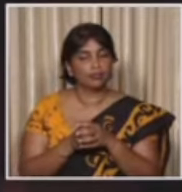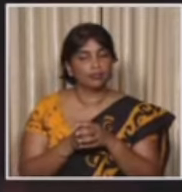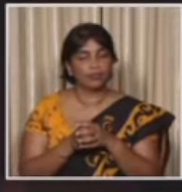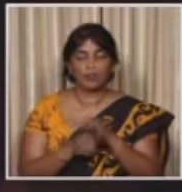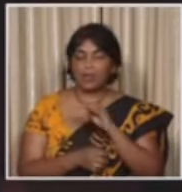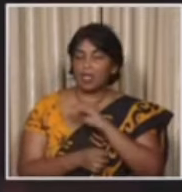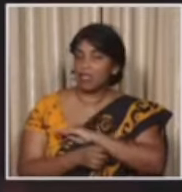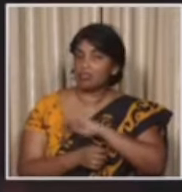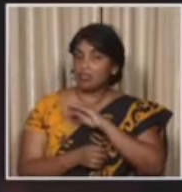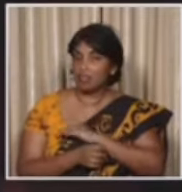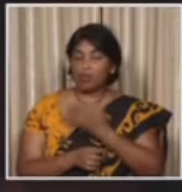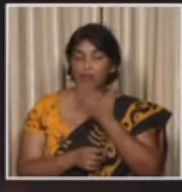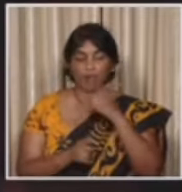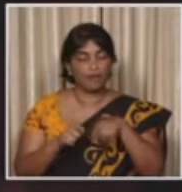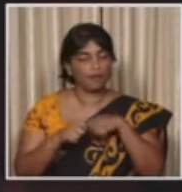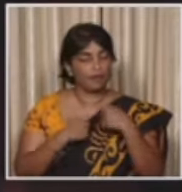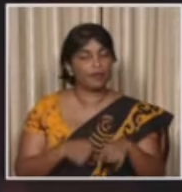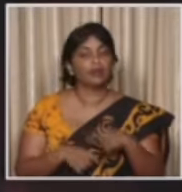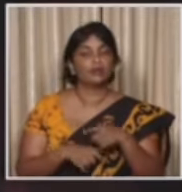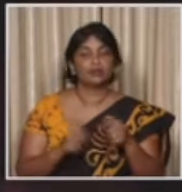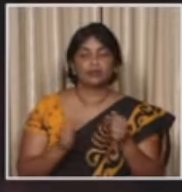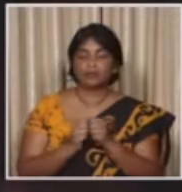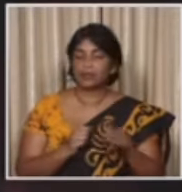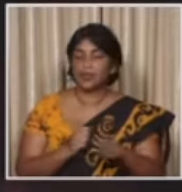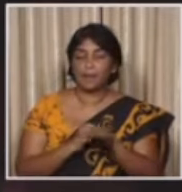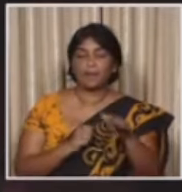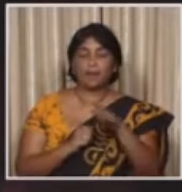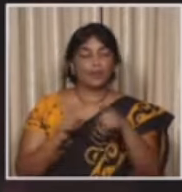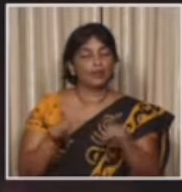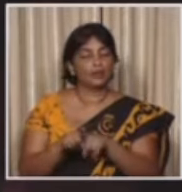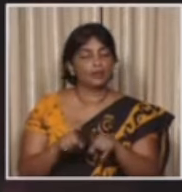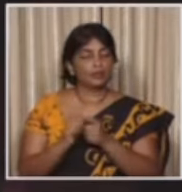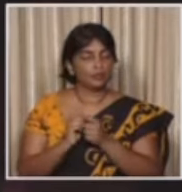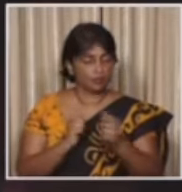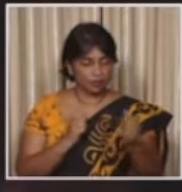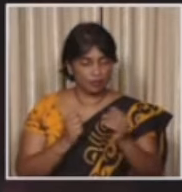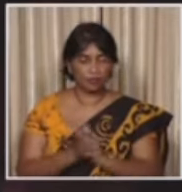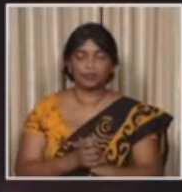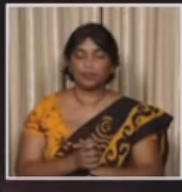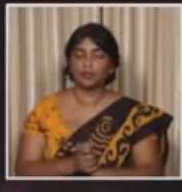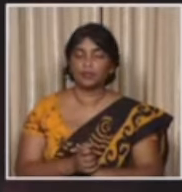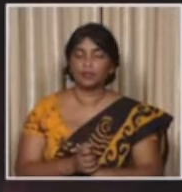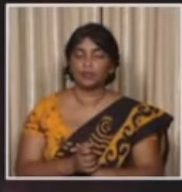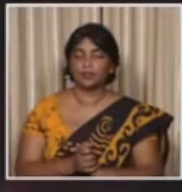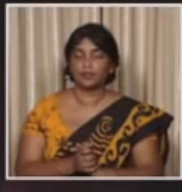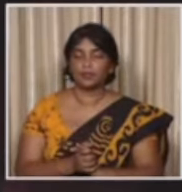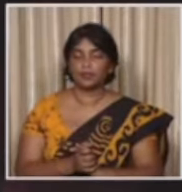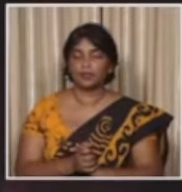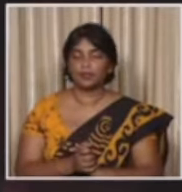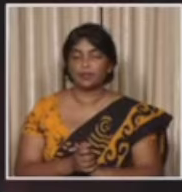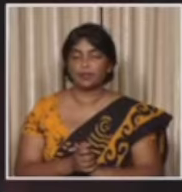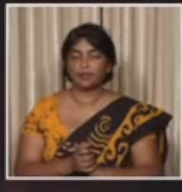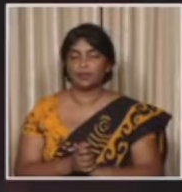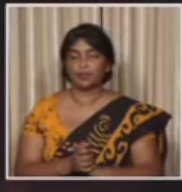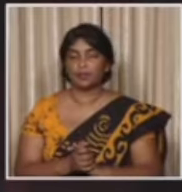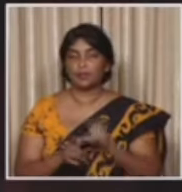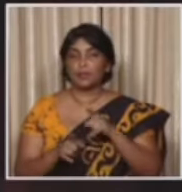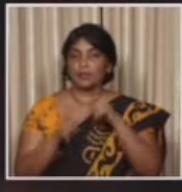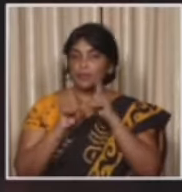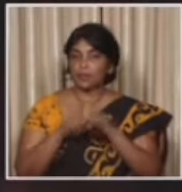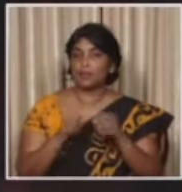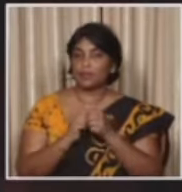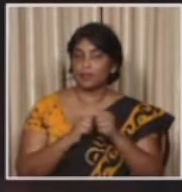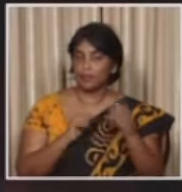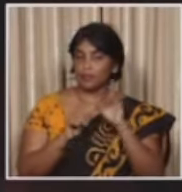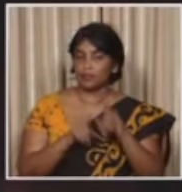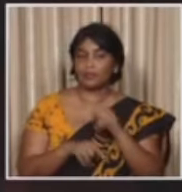දරා ගත හැකි පිරිවැයකට ප්‍රාග්ධනයට තියෙන ප්‍රවේශය. ඒ ප්‍රතිපත්තිය ක්‍රියාත්මක වෙන්නට